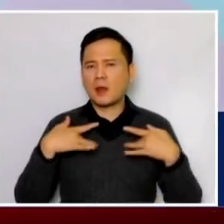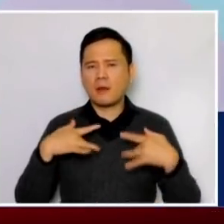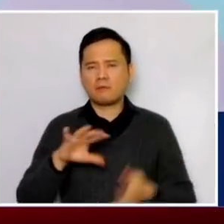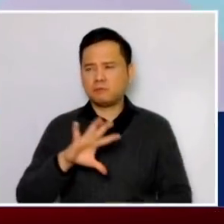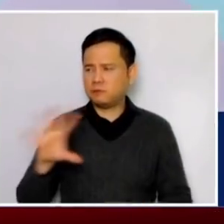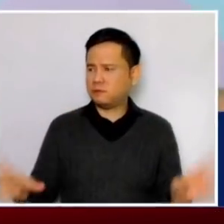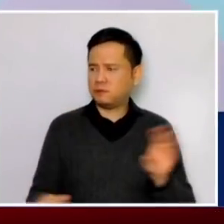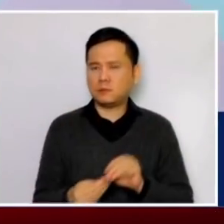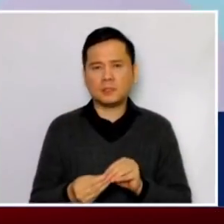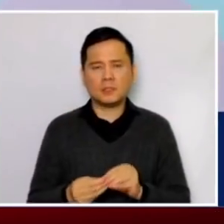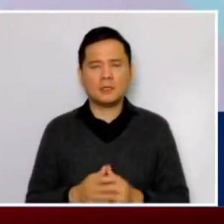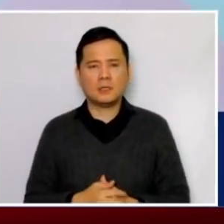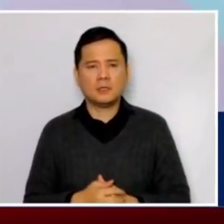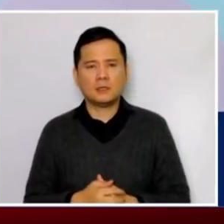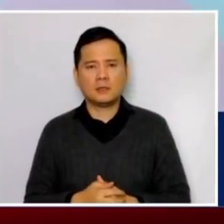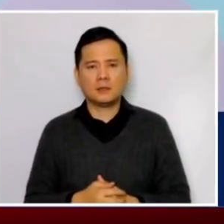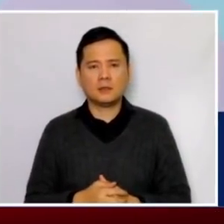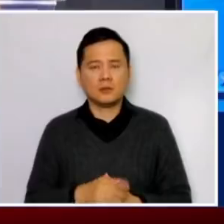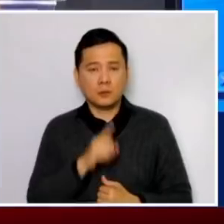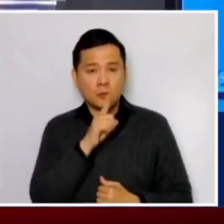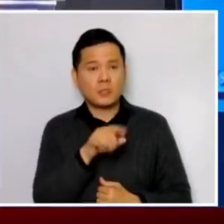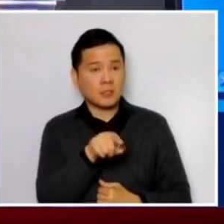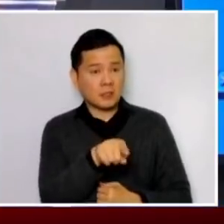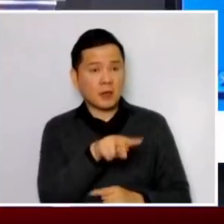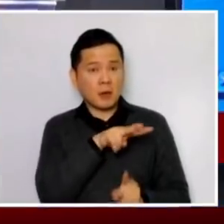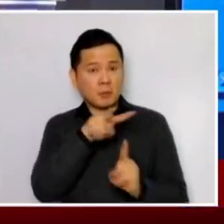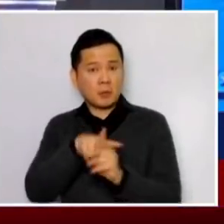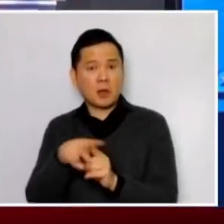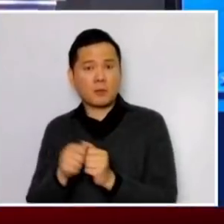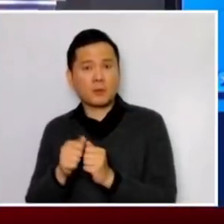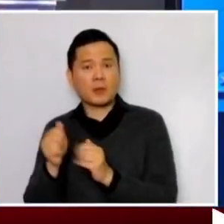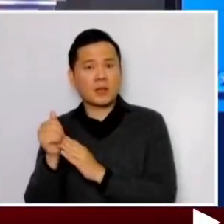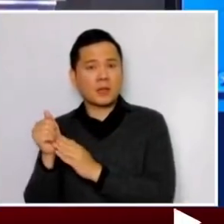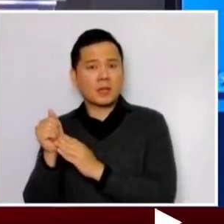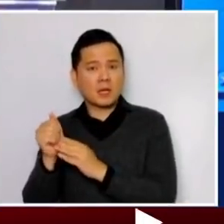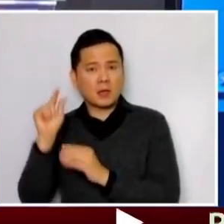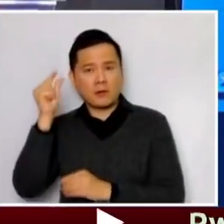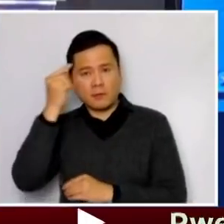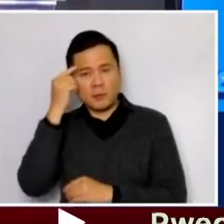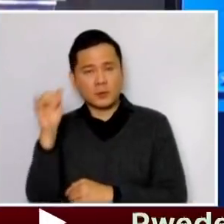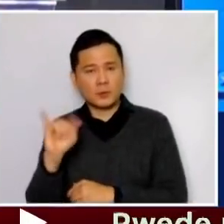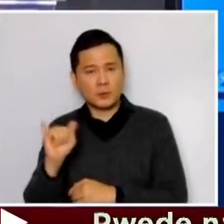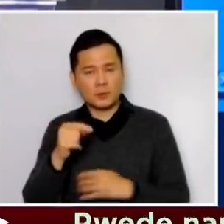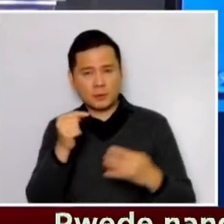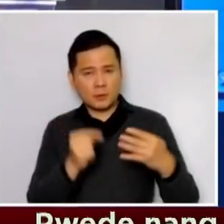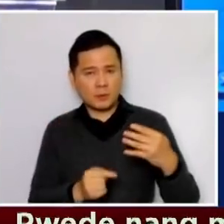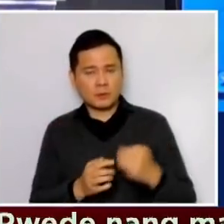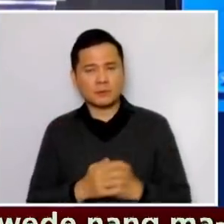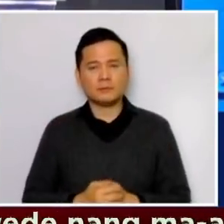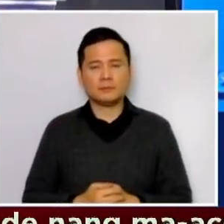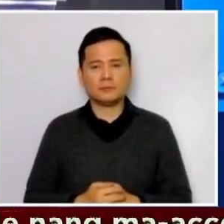kundi rin po sa ating paggugobyerno. Sama-sama rin nagdasal ang mga dumalo para sa halalang